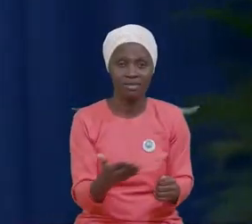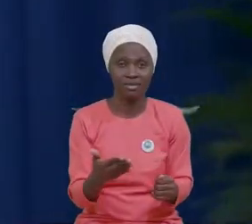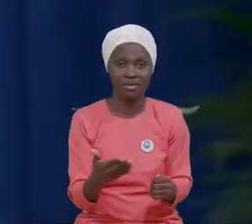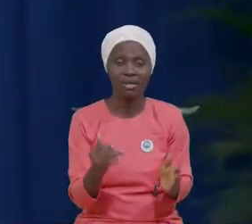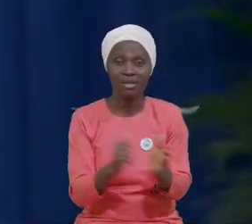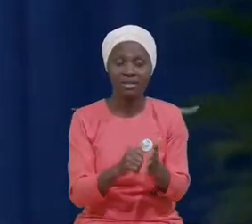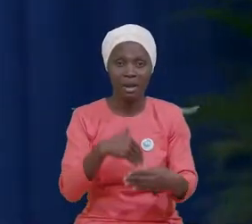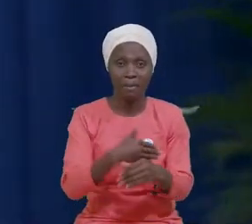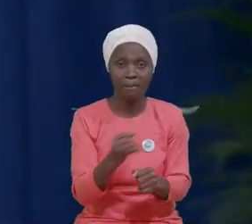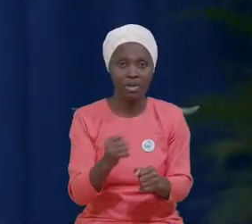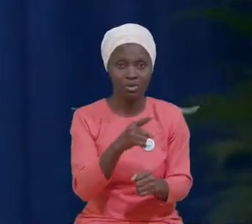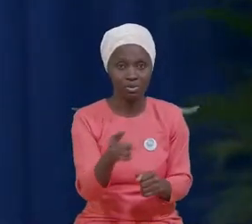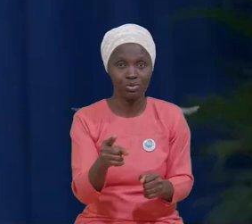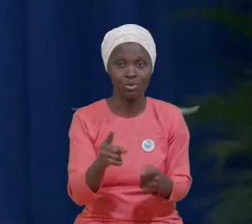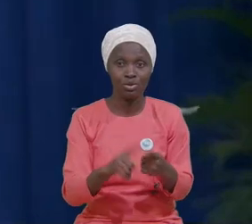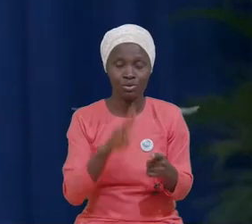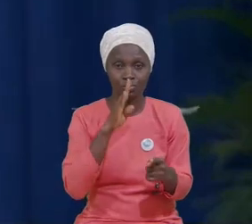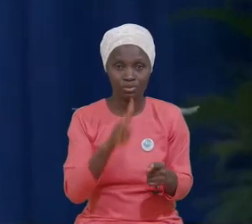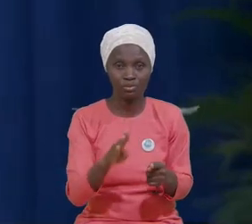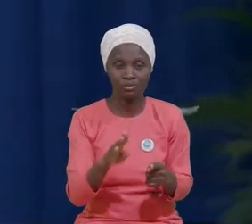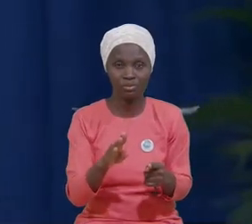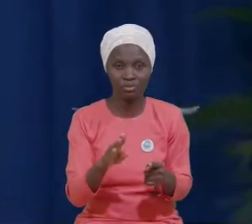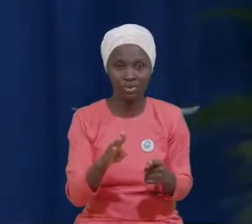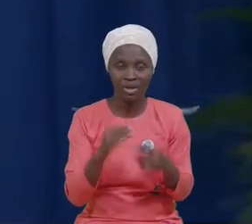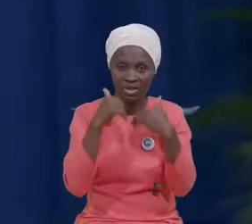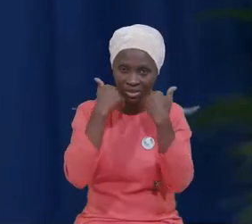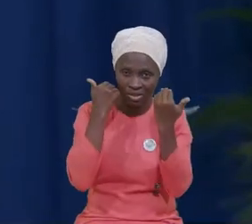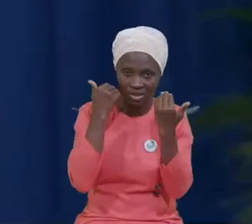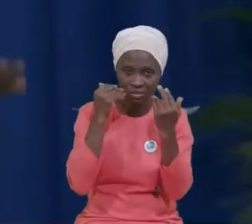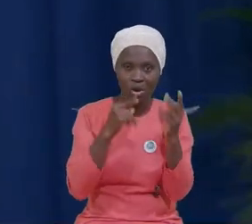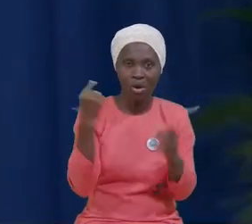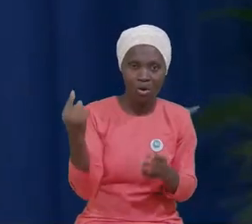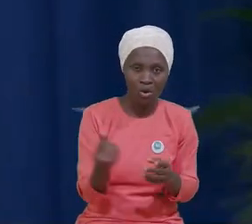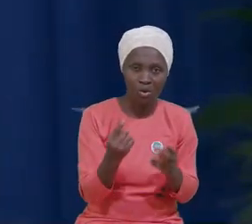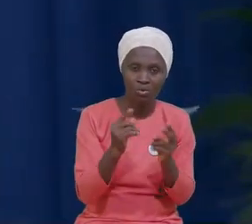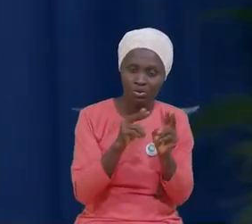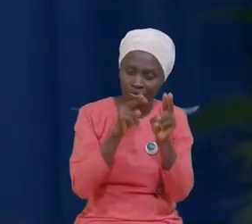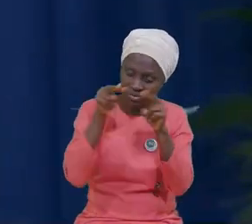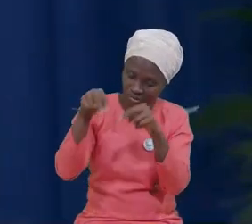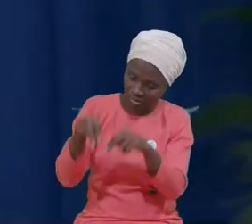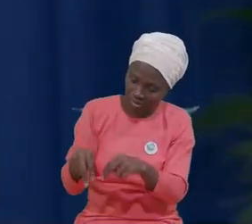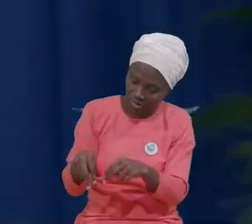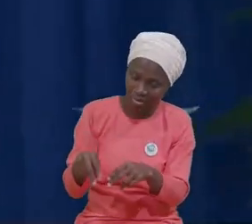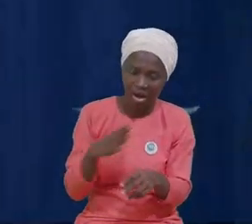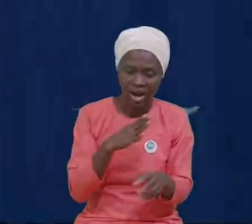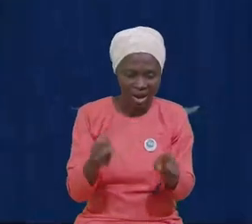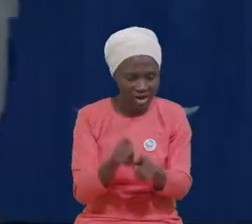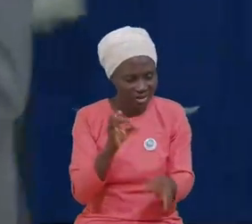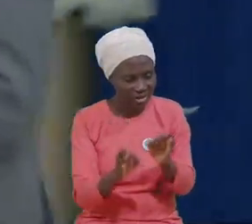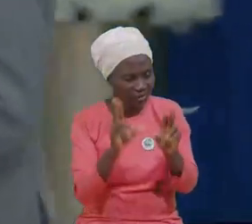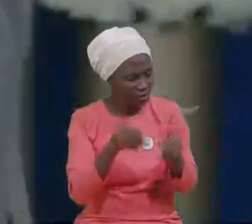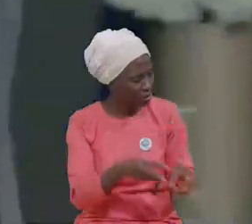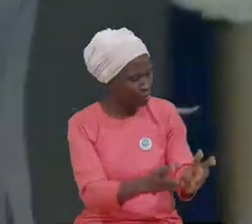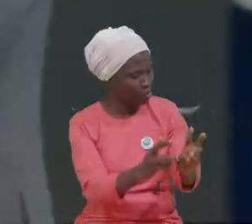tout ce qui te faisait baisser la tête, et tu as toujours la tête baissée, comme s'il n'y a pas